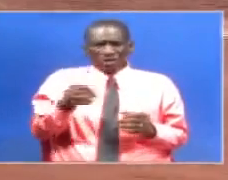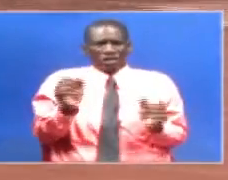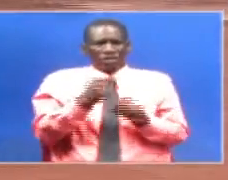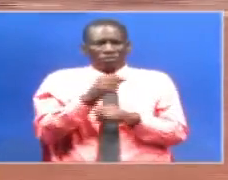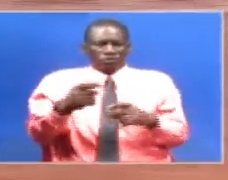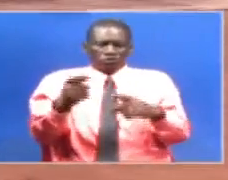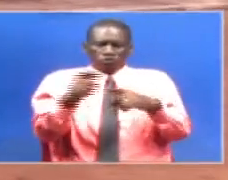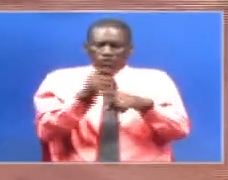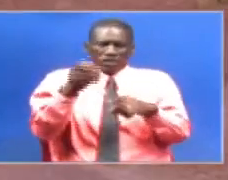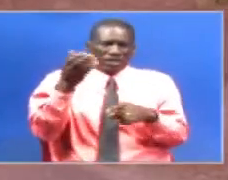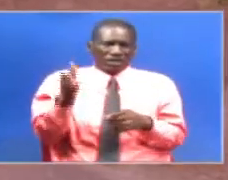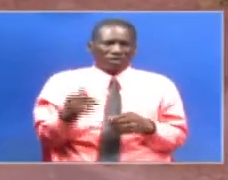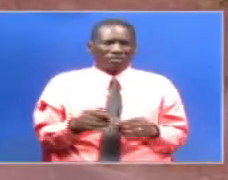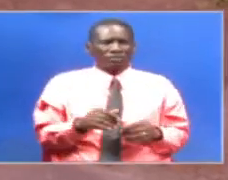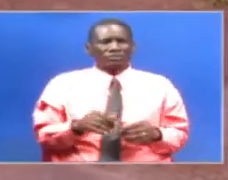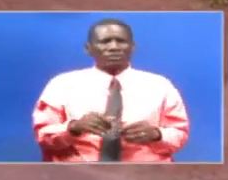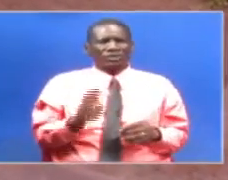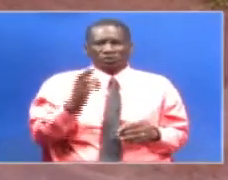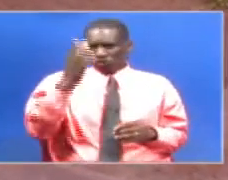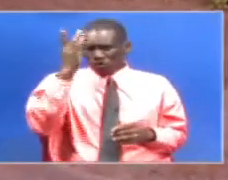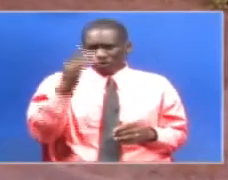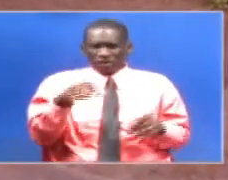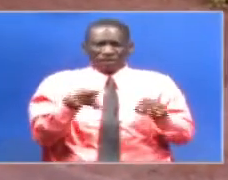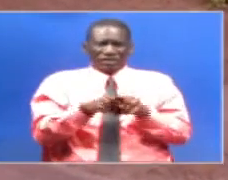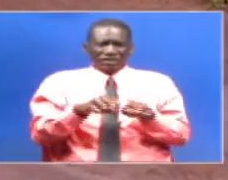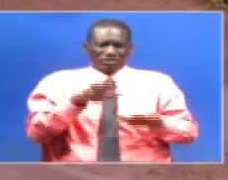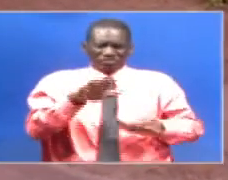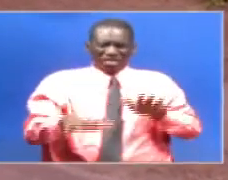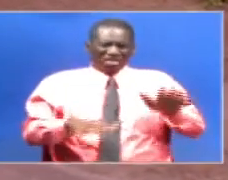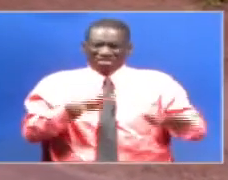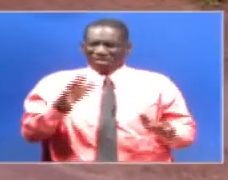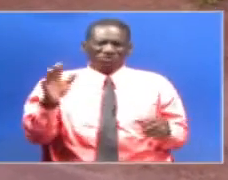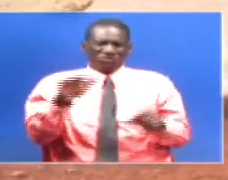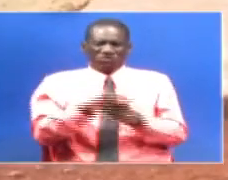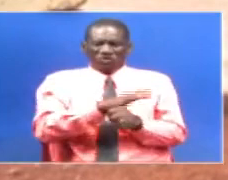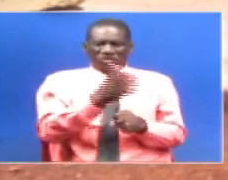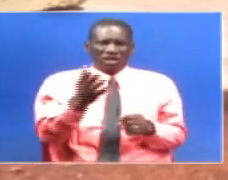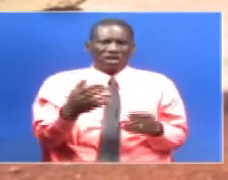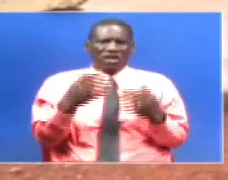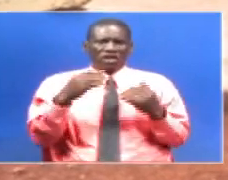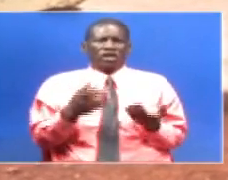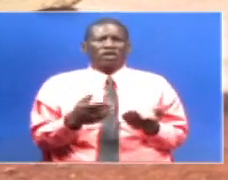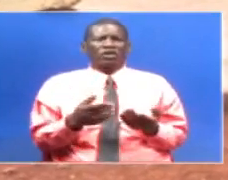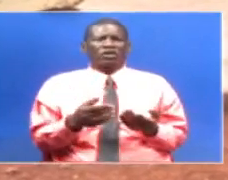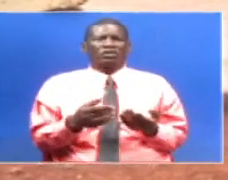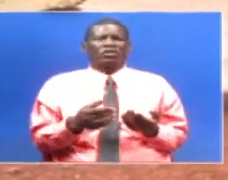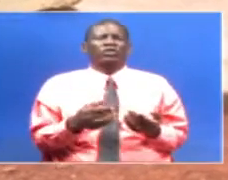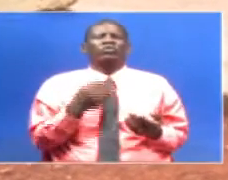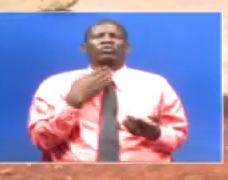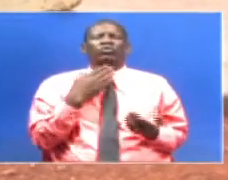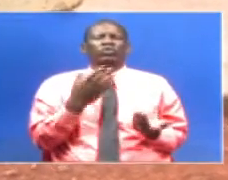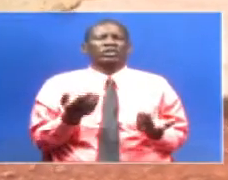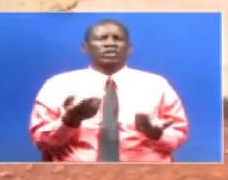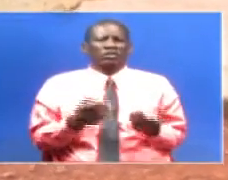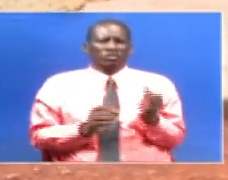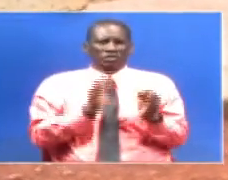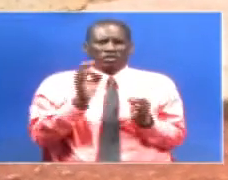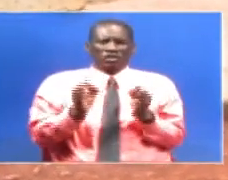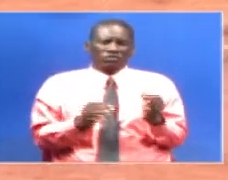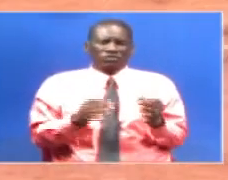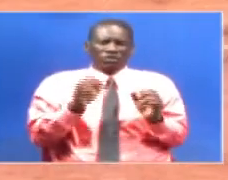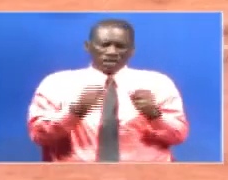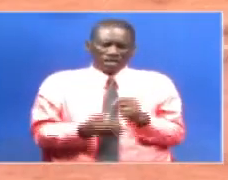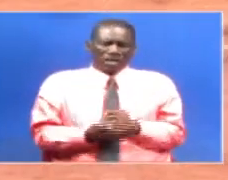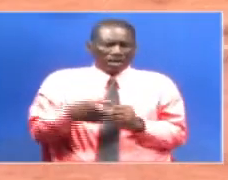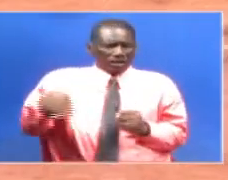train kwa hii kiwanja sababu bado ni matope. Sasa tulikuwa tunataka kabisa kama kuna